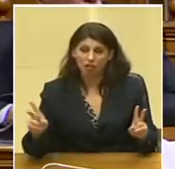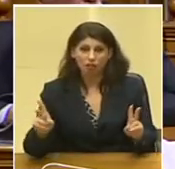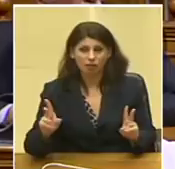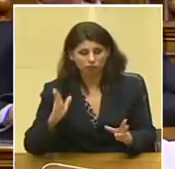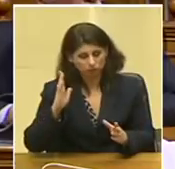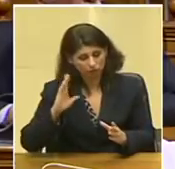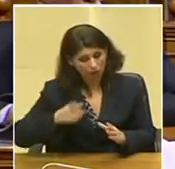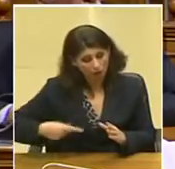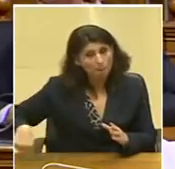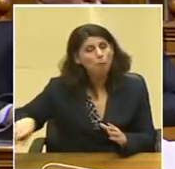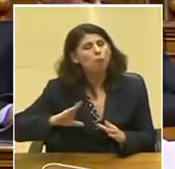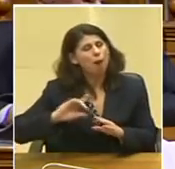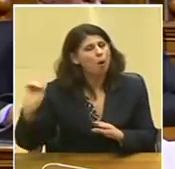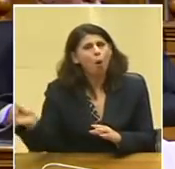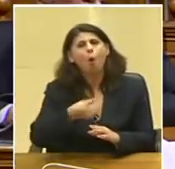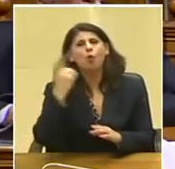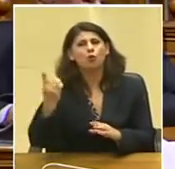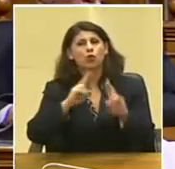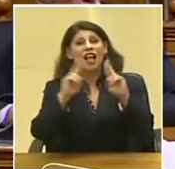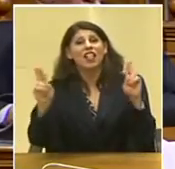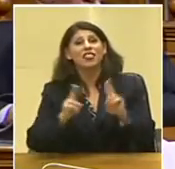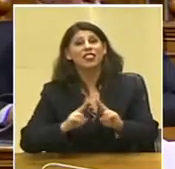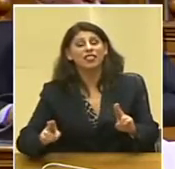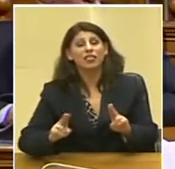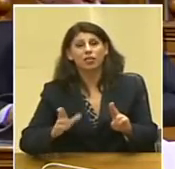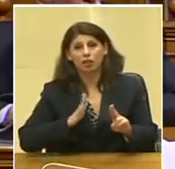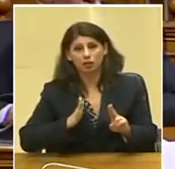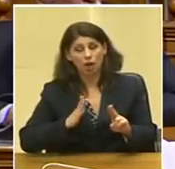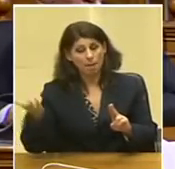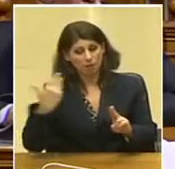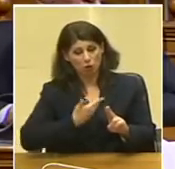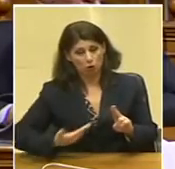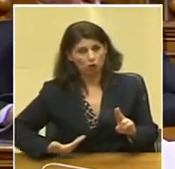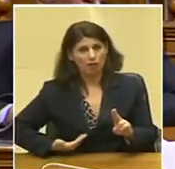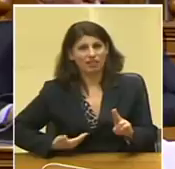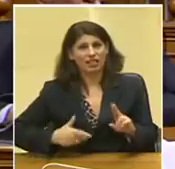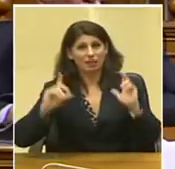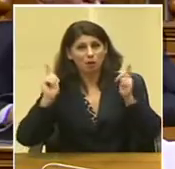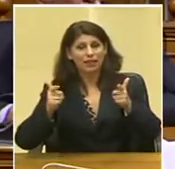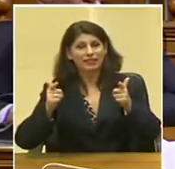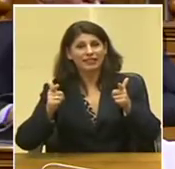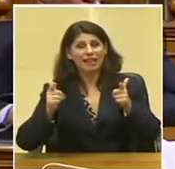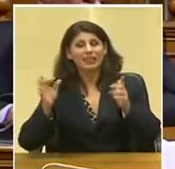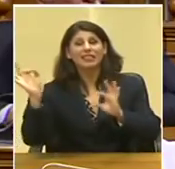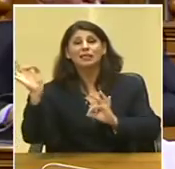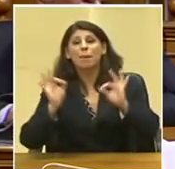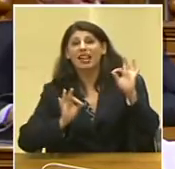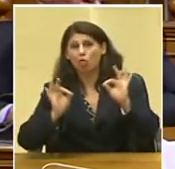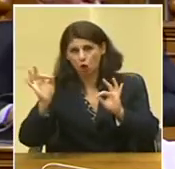τους διεθνείς παράγοντες, η πρώην Ιουγκοσλαβική Δημοκρατία της Μακεδονίας